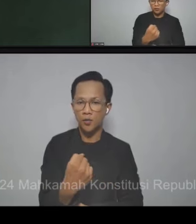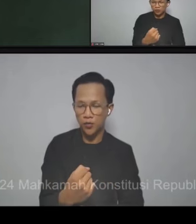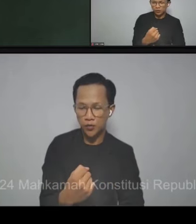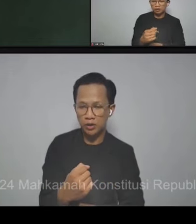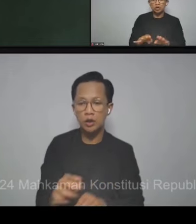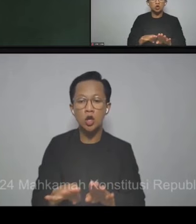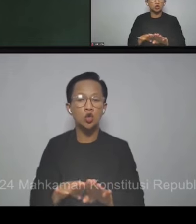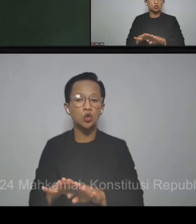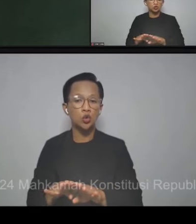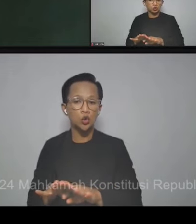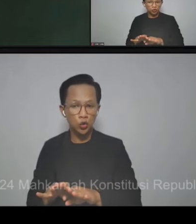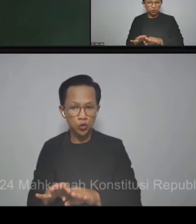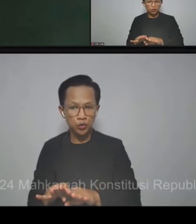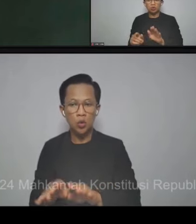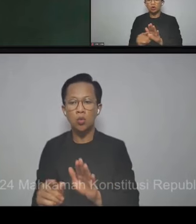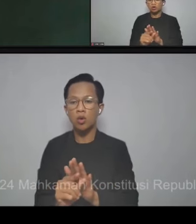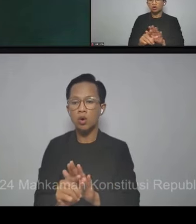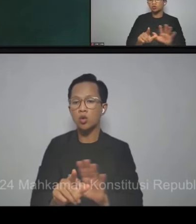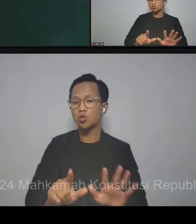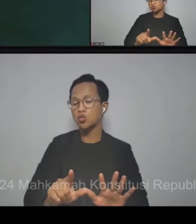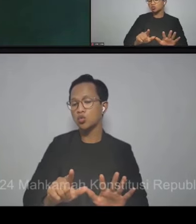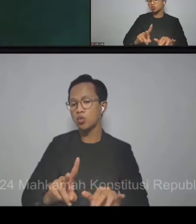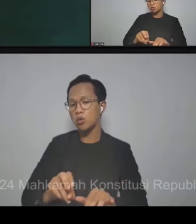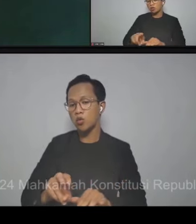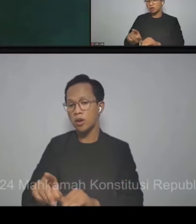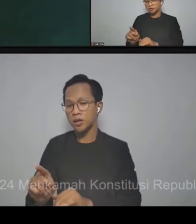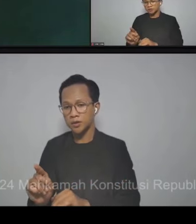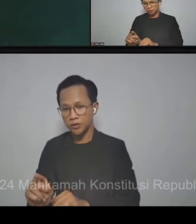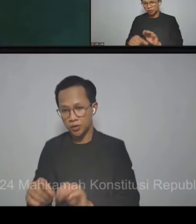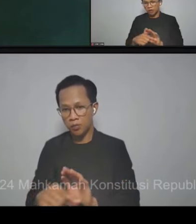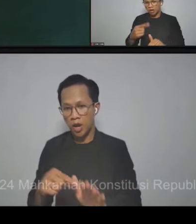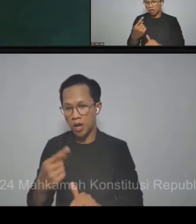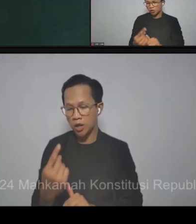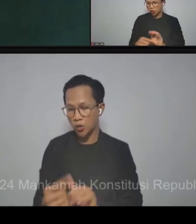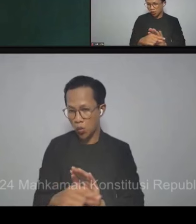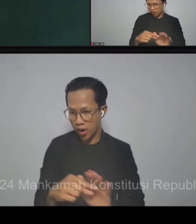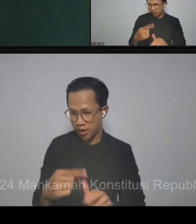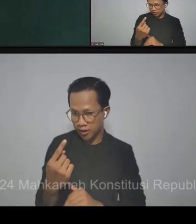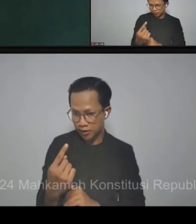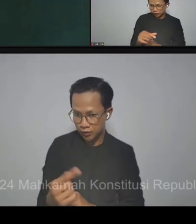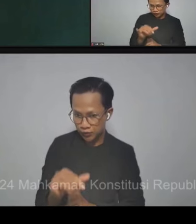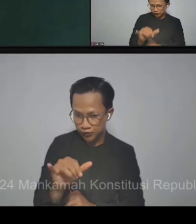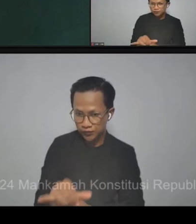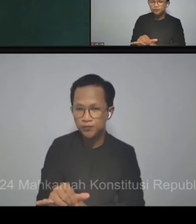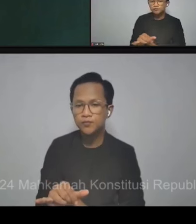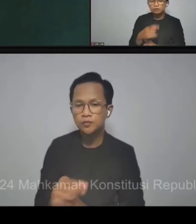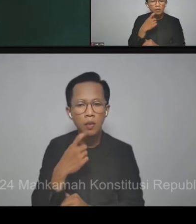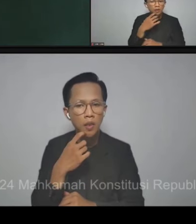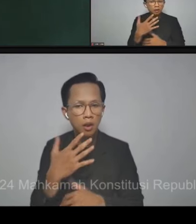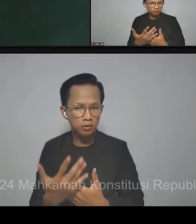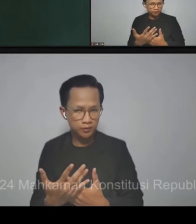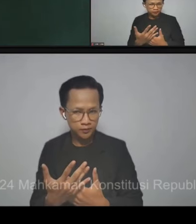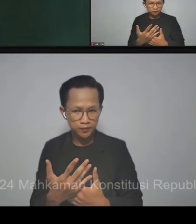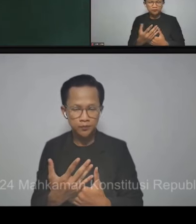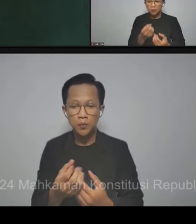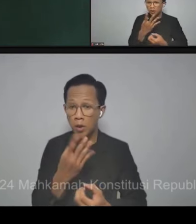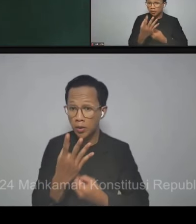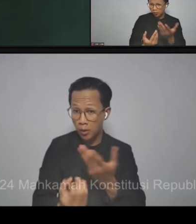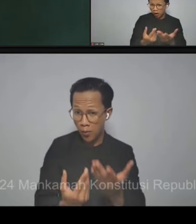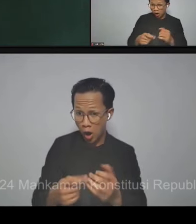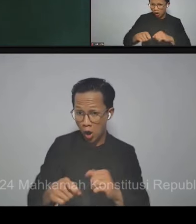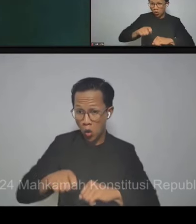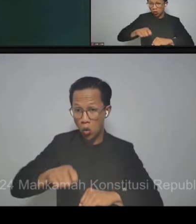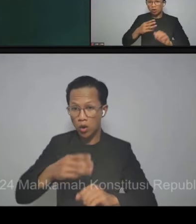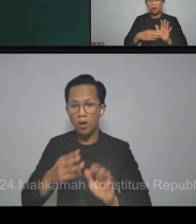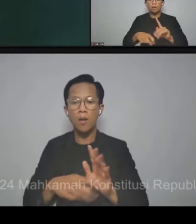dibentuknya undang-undang 7 2021 f pasal 1 ayat 1 undang-undang 7 2021 Berdasarkan uraian pertimbangan hukum tersebut mahkamah berpendapat